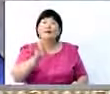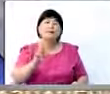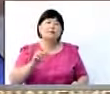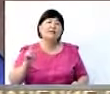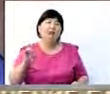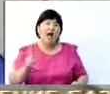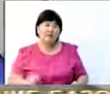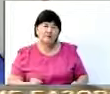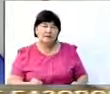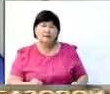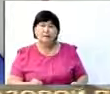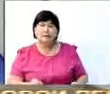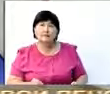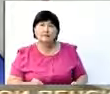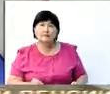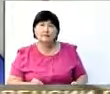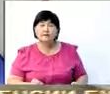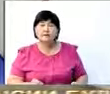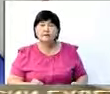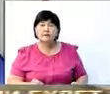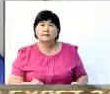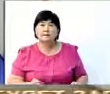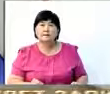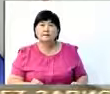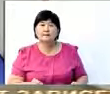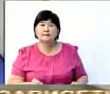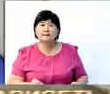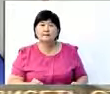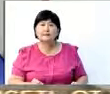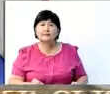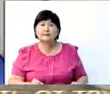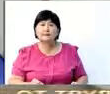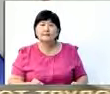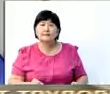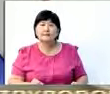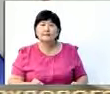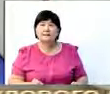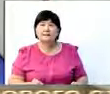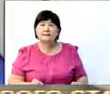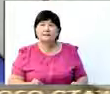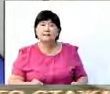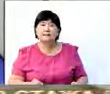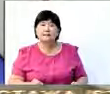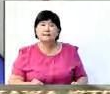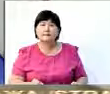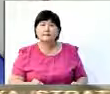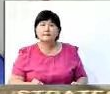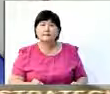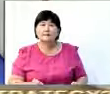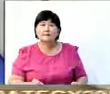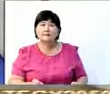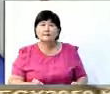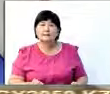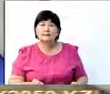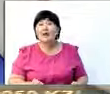Сакып. Сайлаудың барлығы жүргізу тәртібі, өткізілуі, оның дауыс беру депутаттардың барлығы заңды